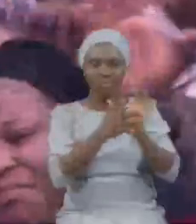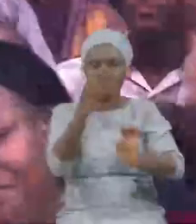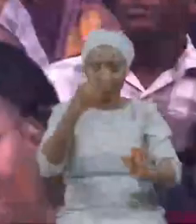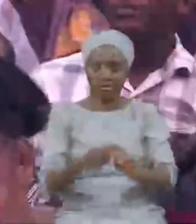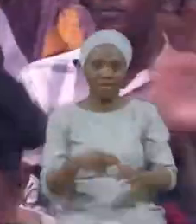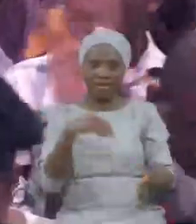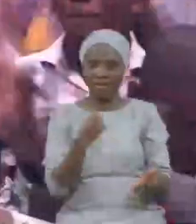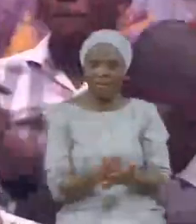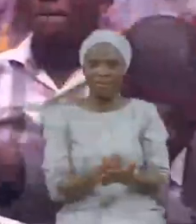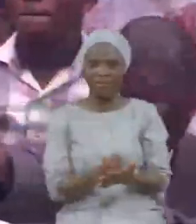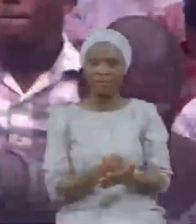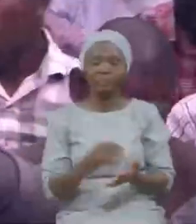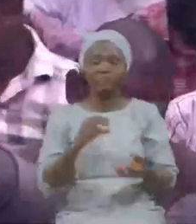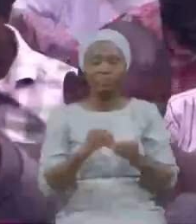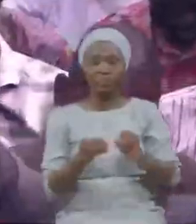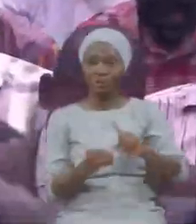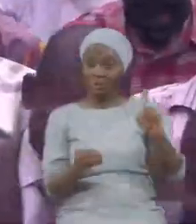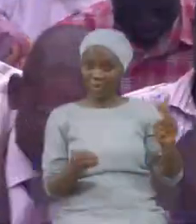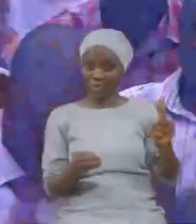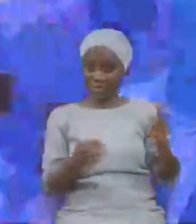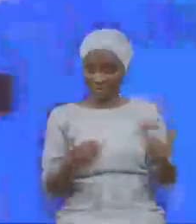Numéro 1, c'est vous.